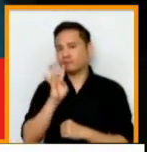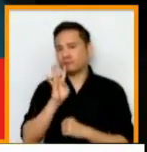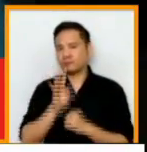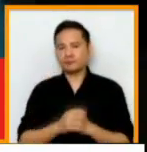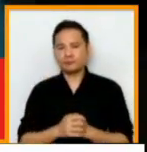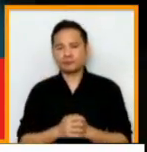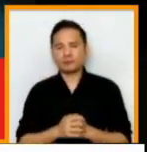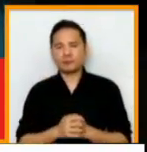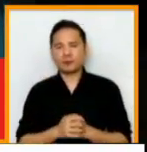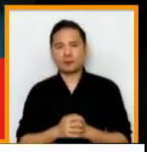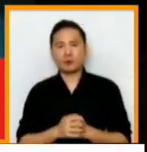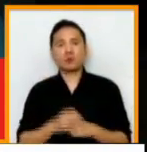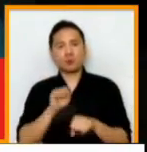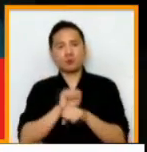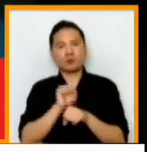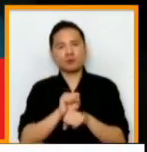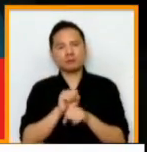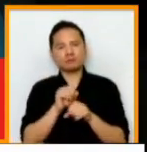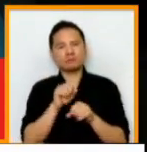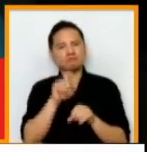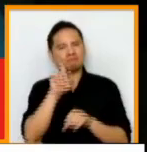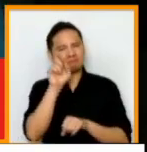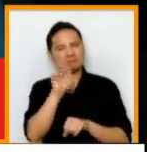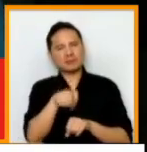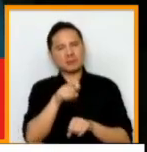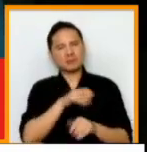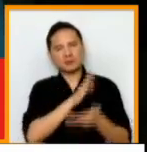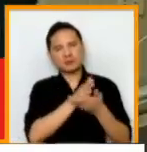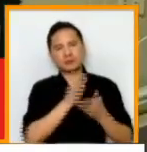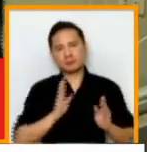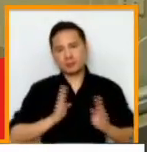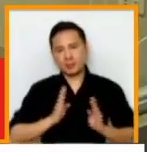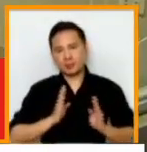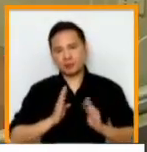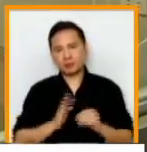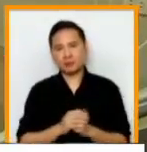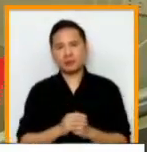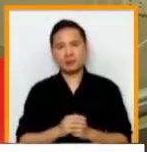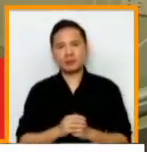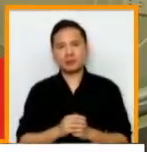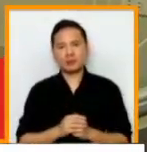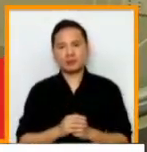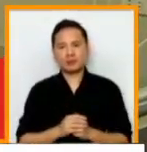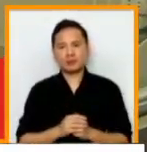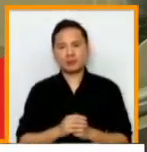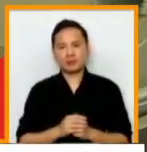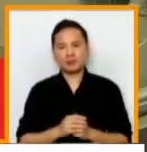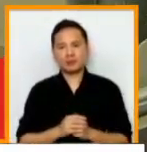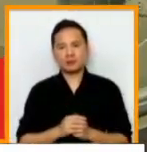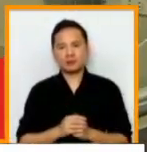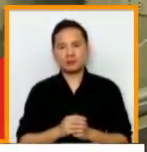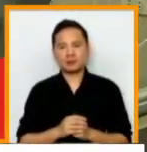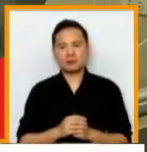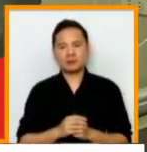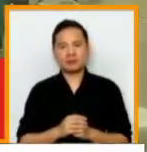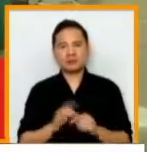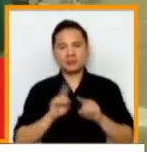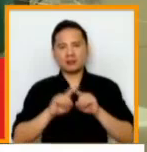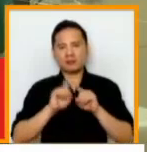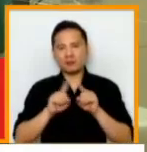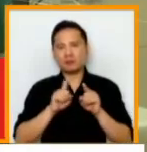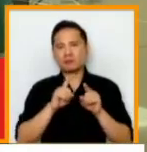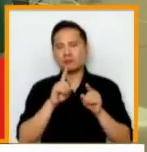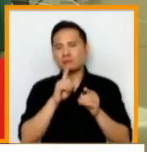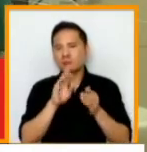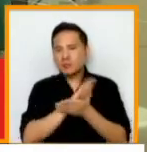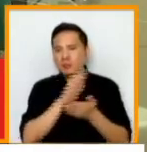operation. Naintindihan po natin kasi yun yung ano eh, yung parang protocol ba, requirements. So